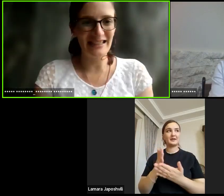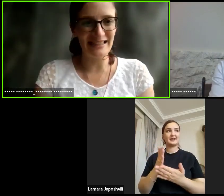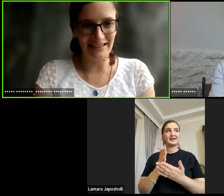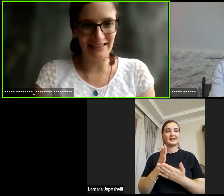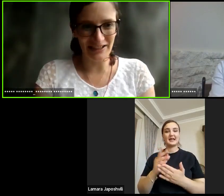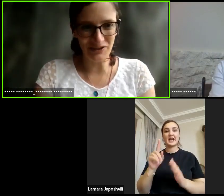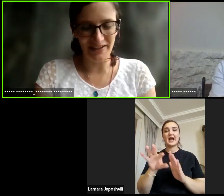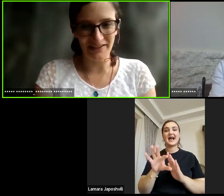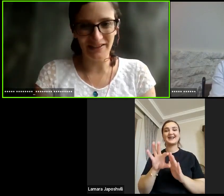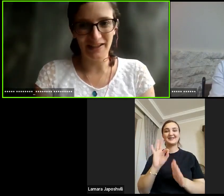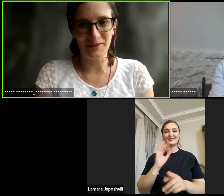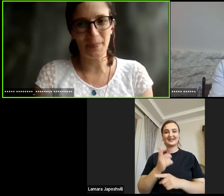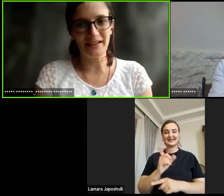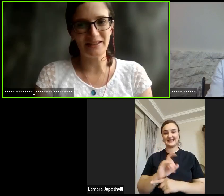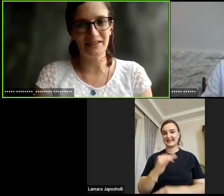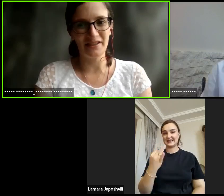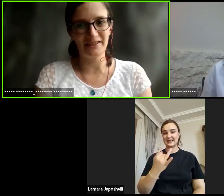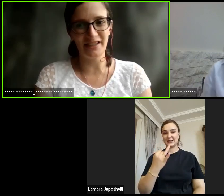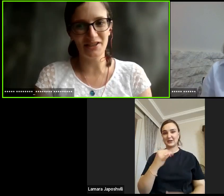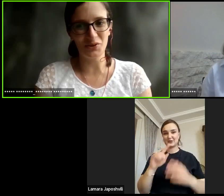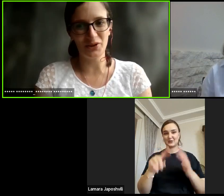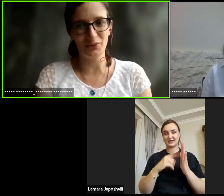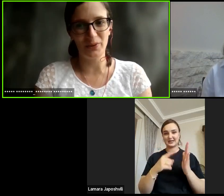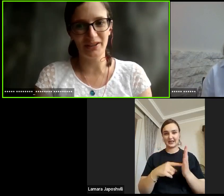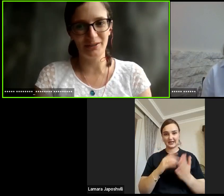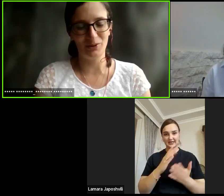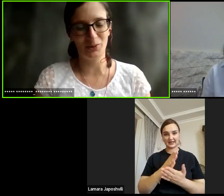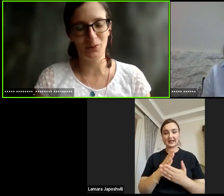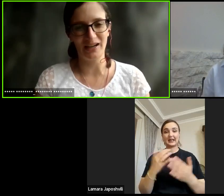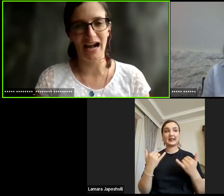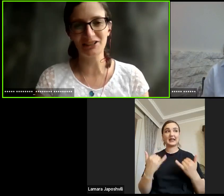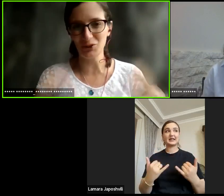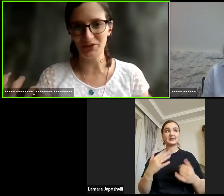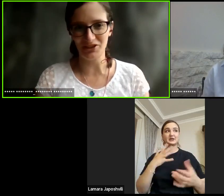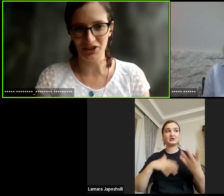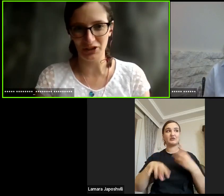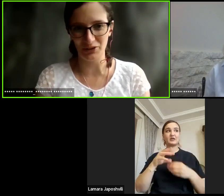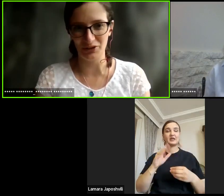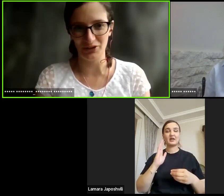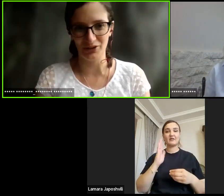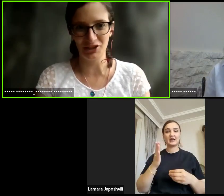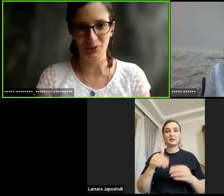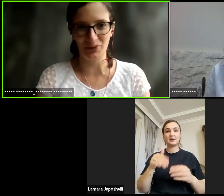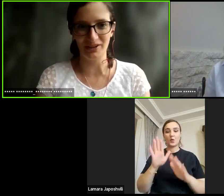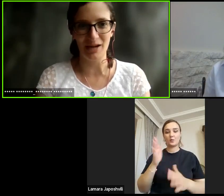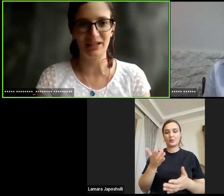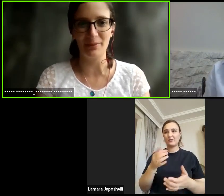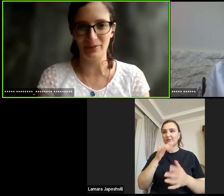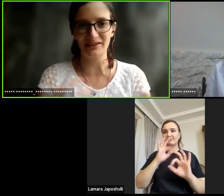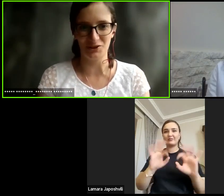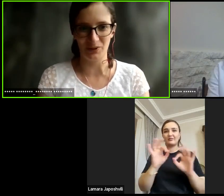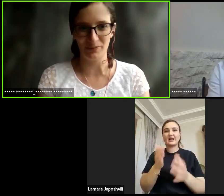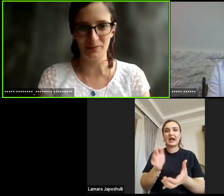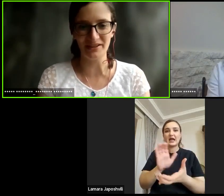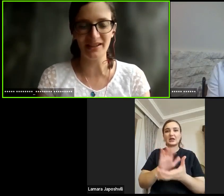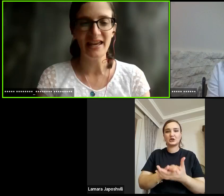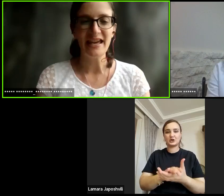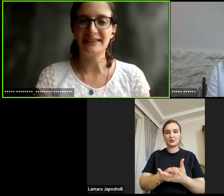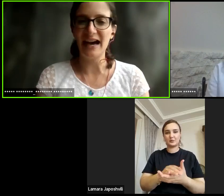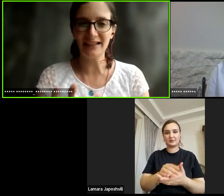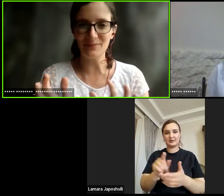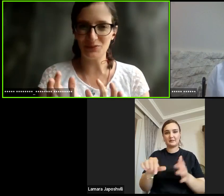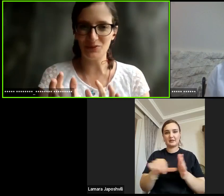არჩევა ძალიან საინტერესო საკითხია. ეხლა დღეს ჩვენ გვექნება უფრო გაცნობიტი შეხვედრა ამ დახმარე